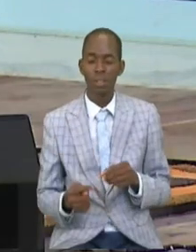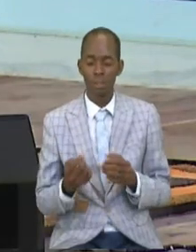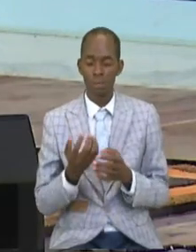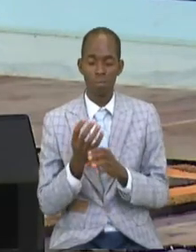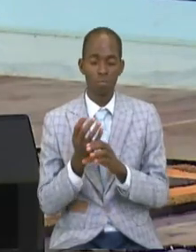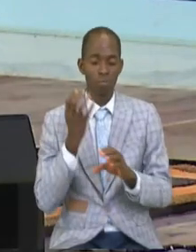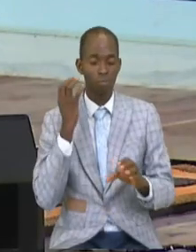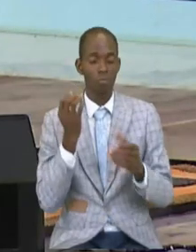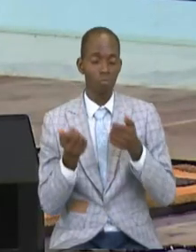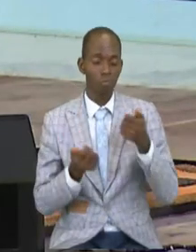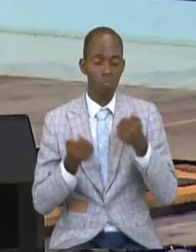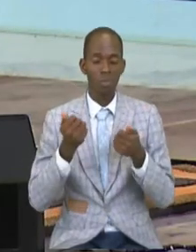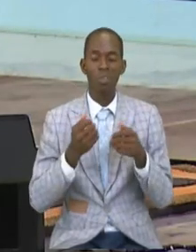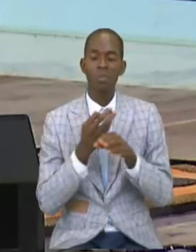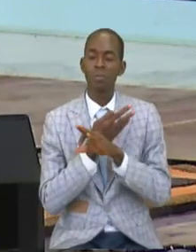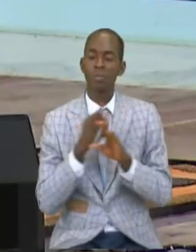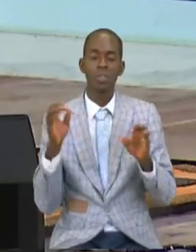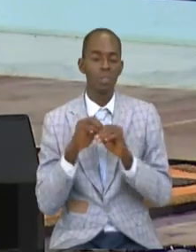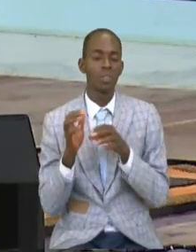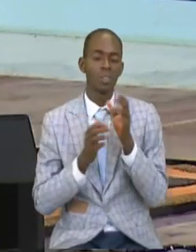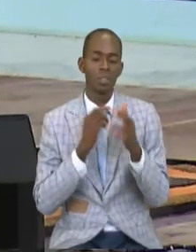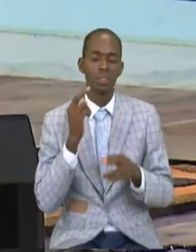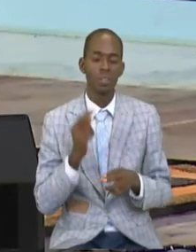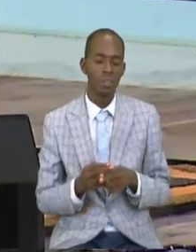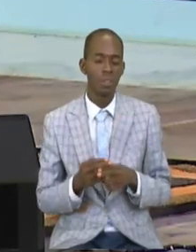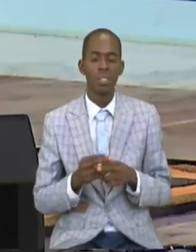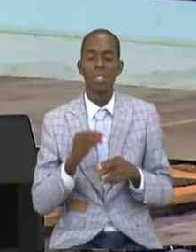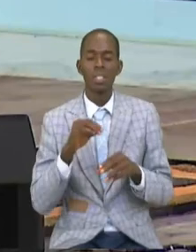Dans le véhicule, dans le bus, vous êtes affranchis.